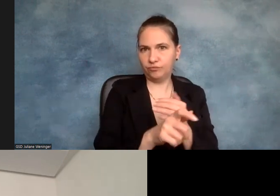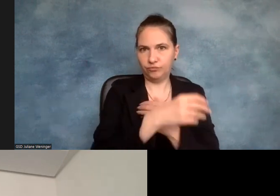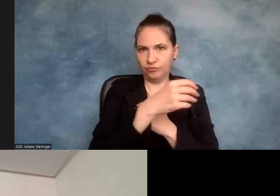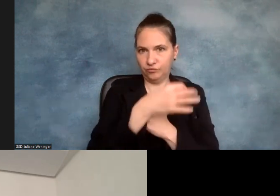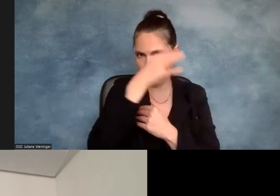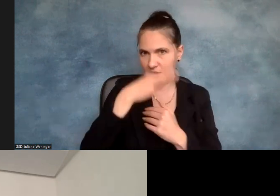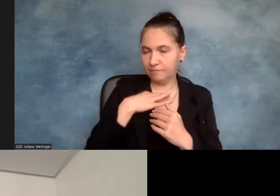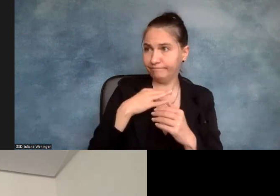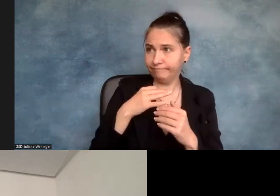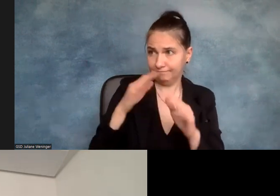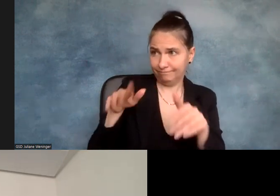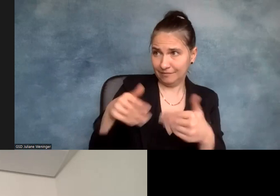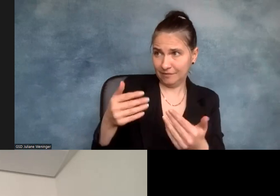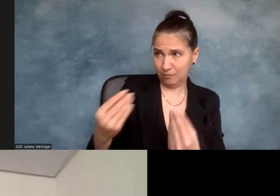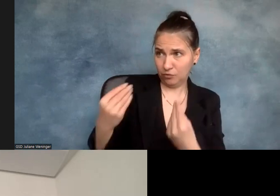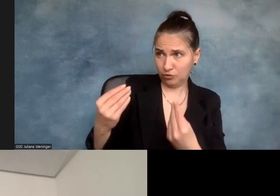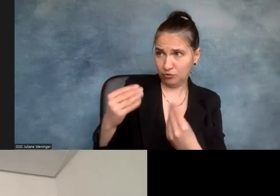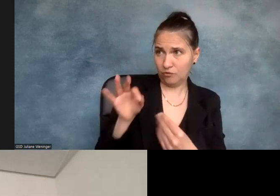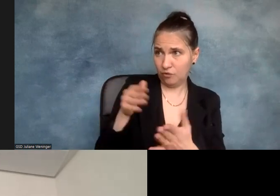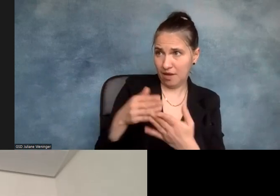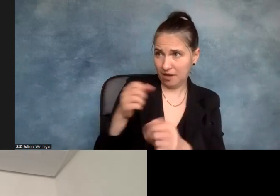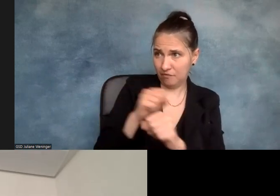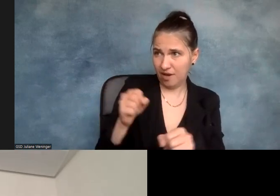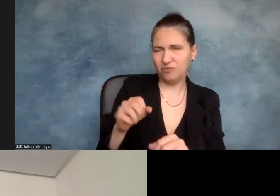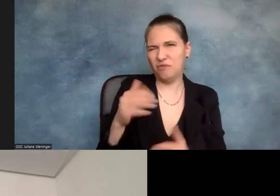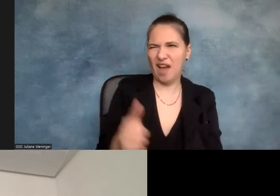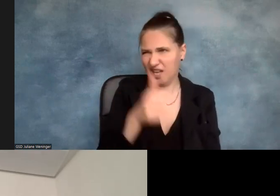Schulung geben für digitale Barrierefreiheit in 60 Minuten?